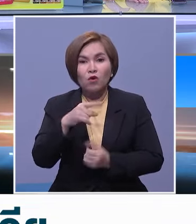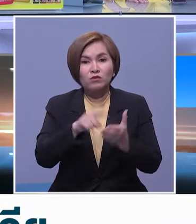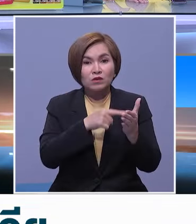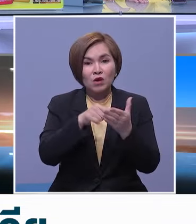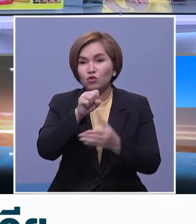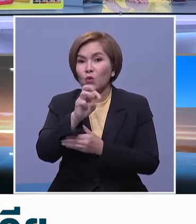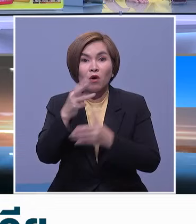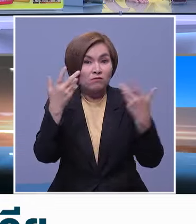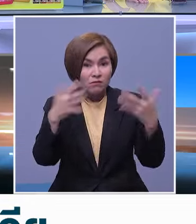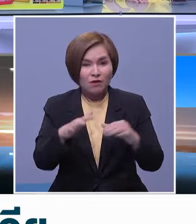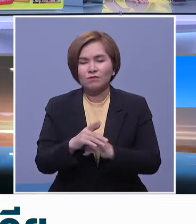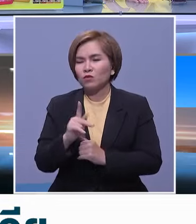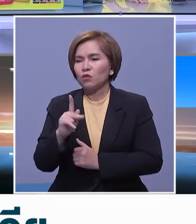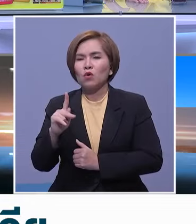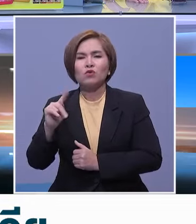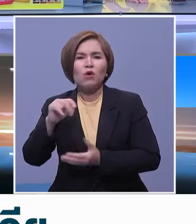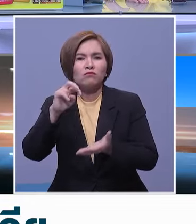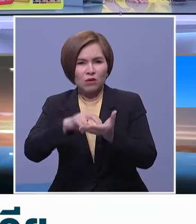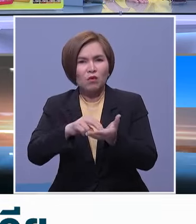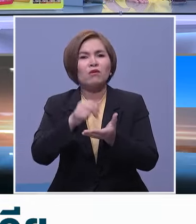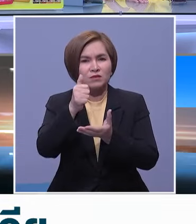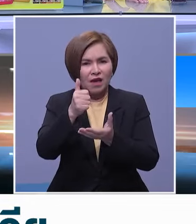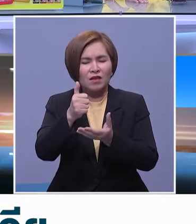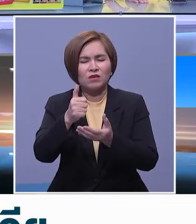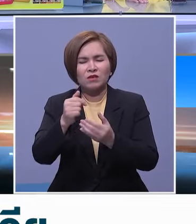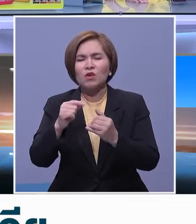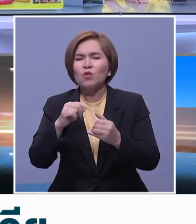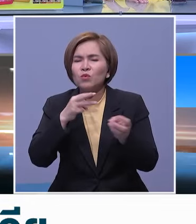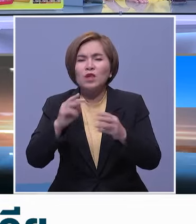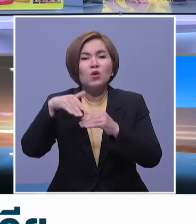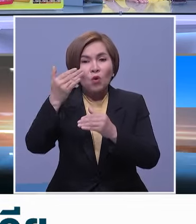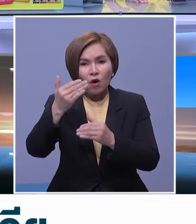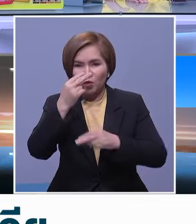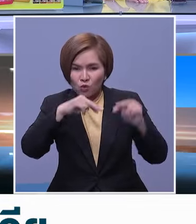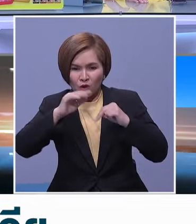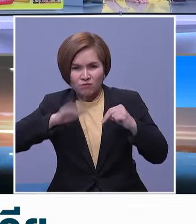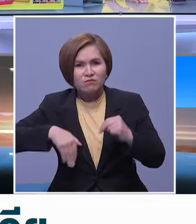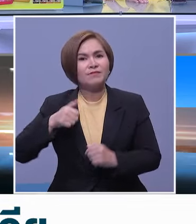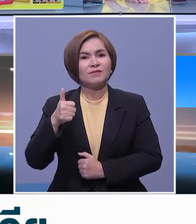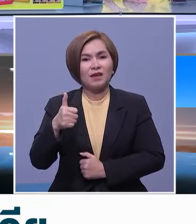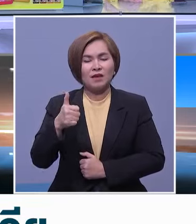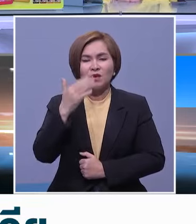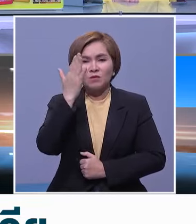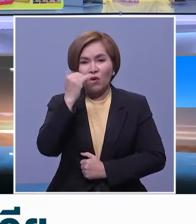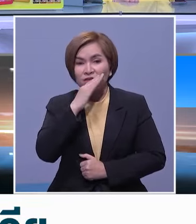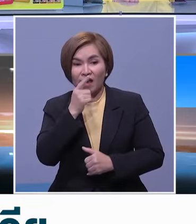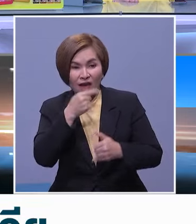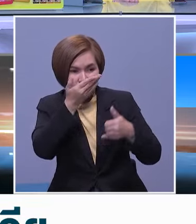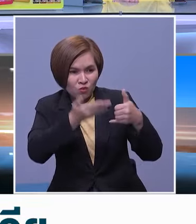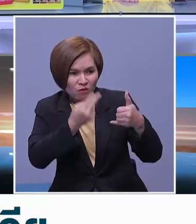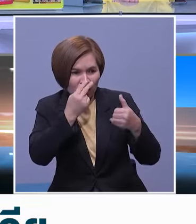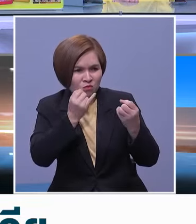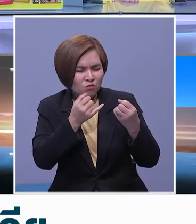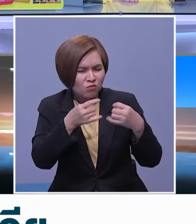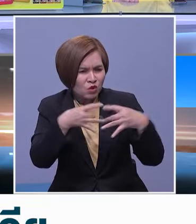แล้วปุ๊บกกต.สามารถที่จะรับรองไปได้ก่อนเลยถูกไหมคุณน้องแล้วไปตรวจสอบทีหลังถ้าคุณสมบัติไม่เหมาะสมไม่ถู